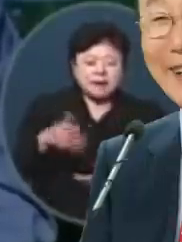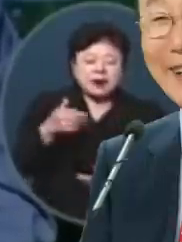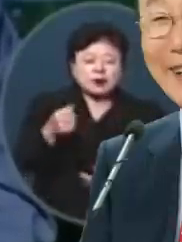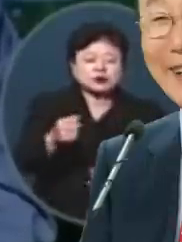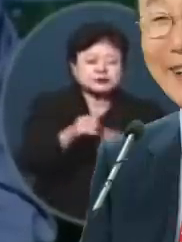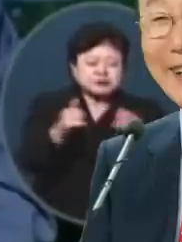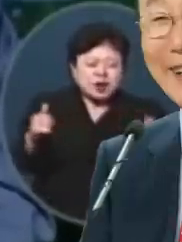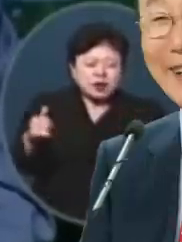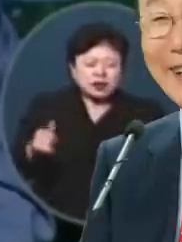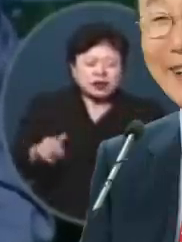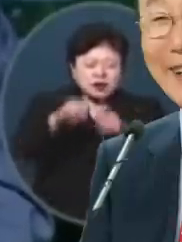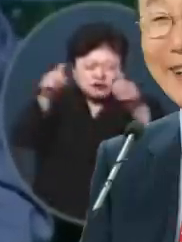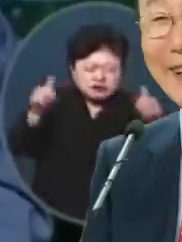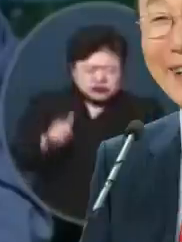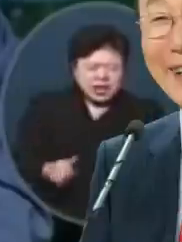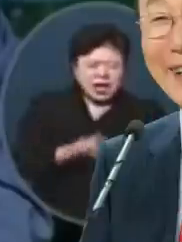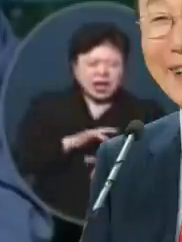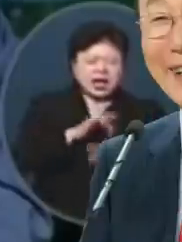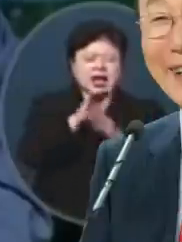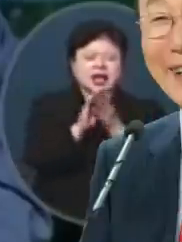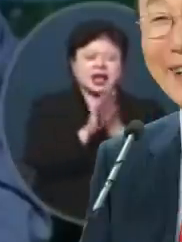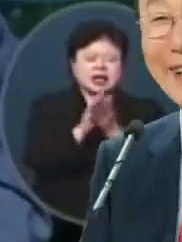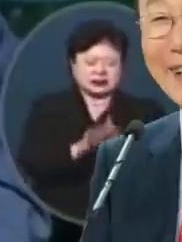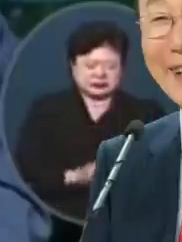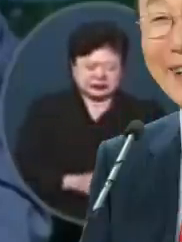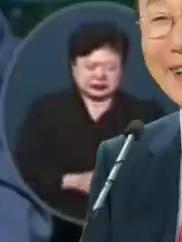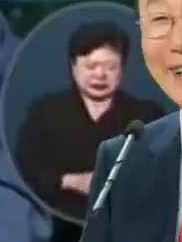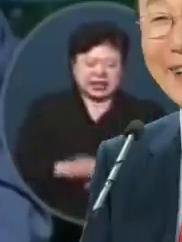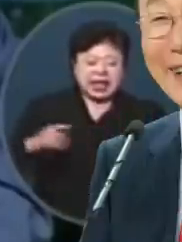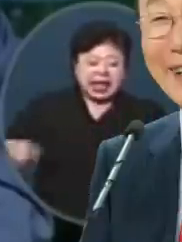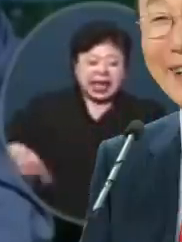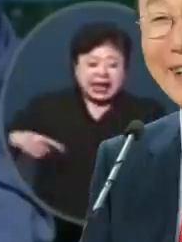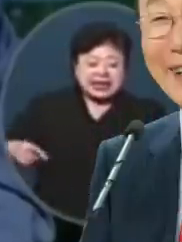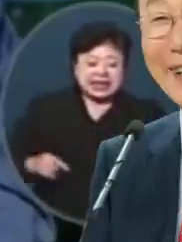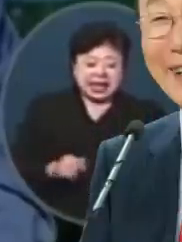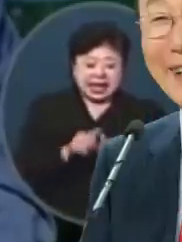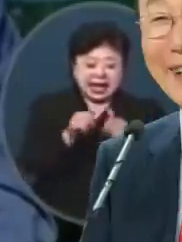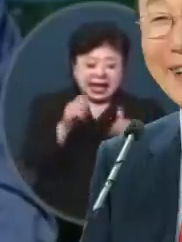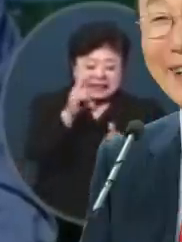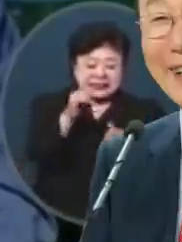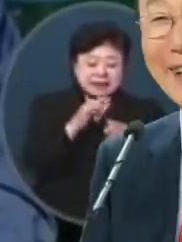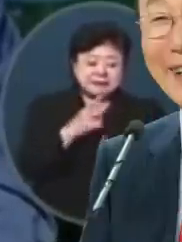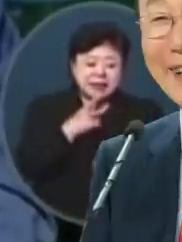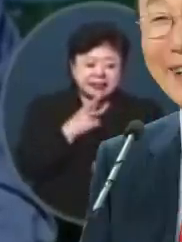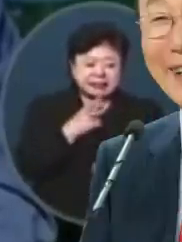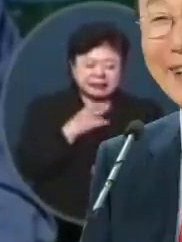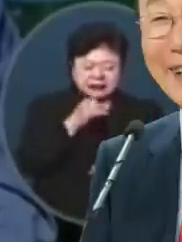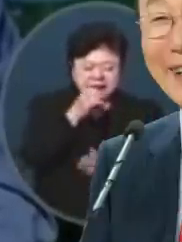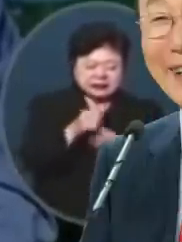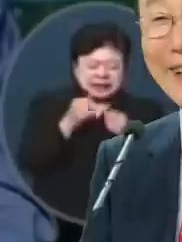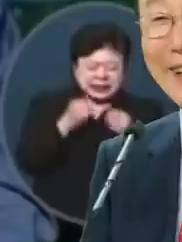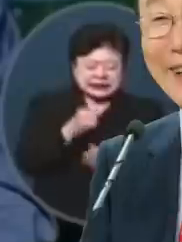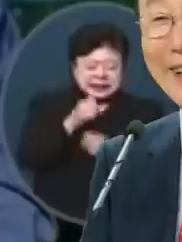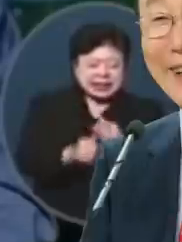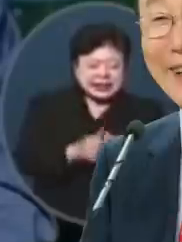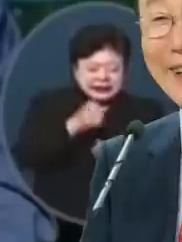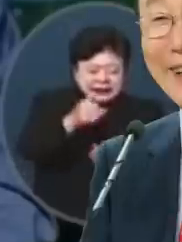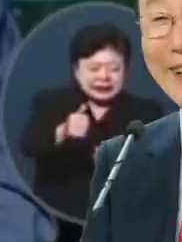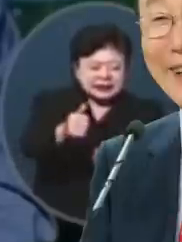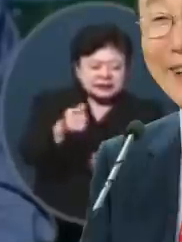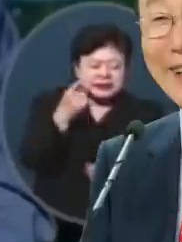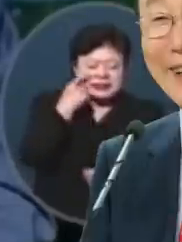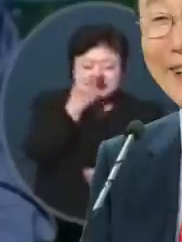850명 대 엘리야 한 사람 해서 살아계신 하나님의